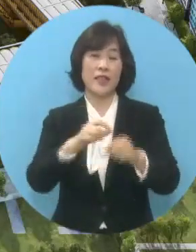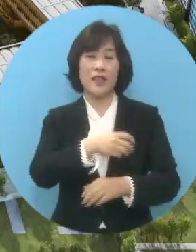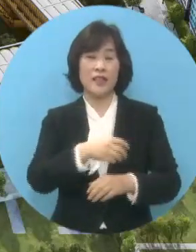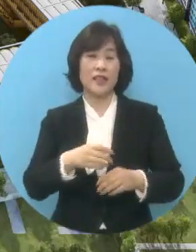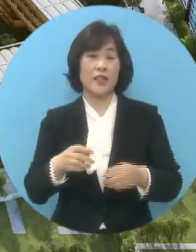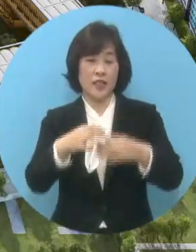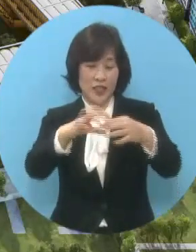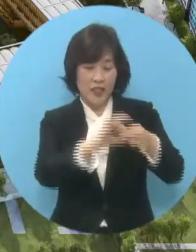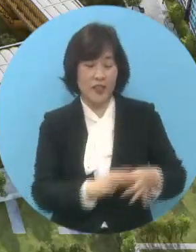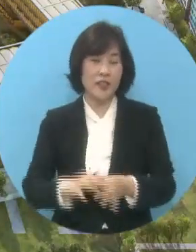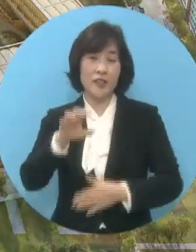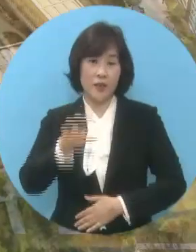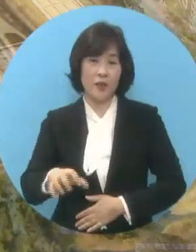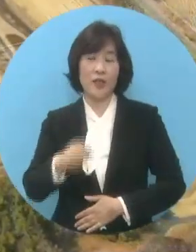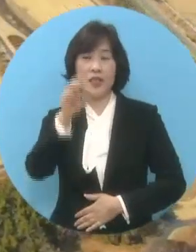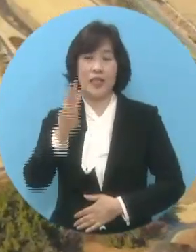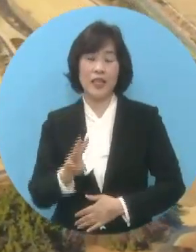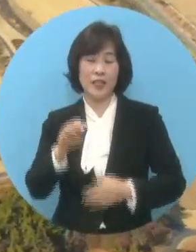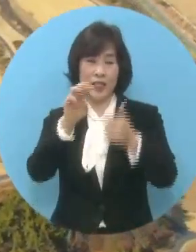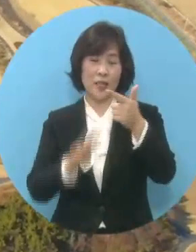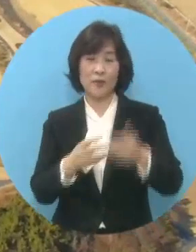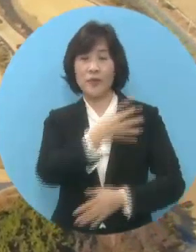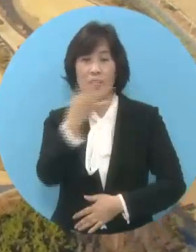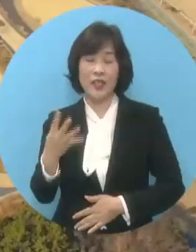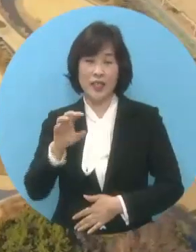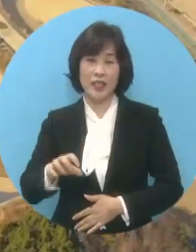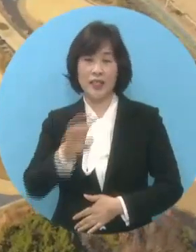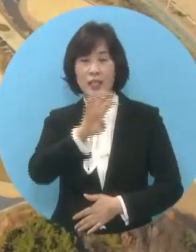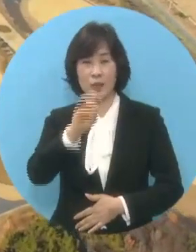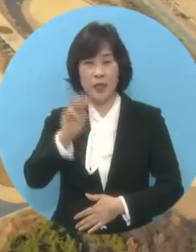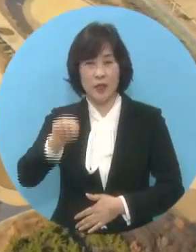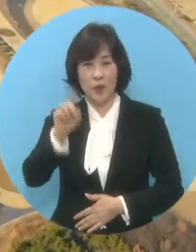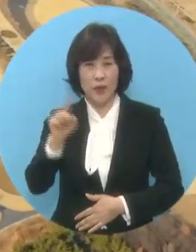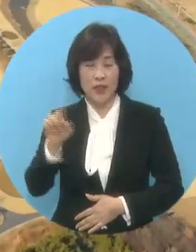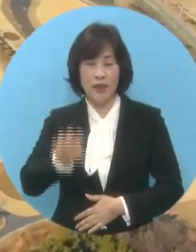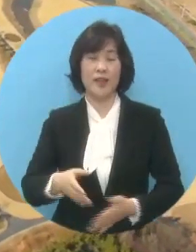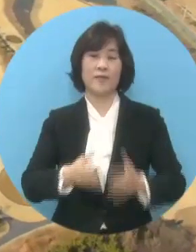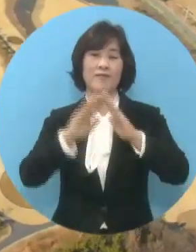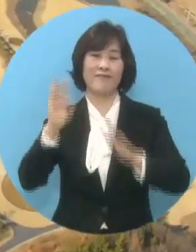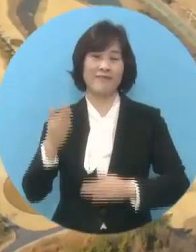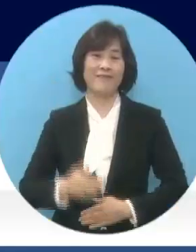클러스터 리딩 대학으로 나주 빛가람 핵심도시에 있는 40만 제곱미터 부지에 조성됩니다.